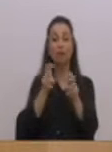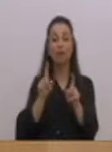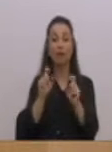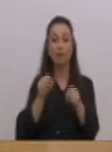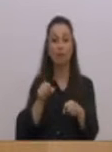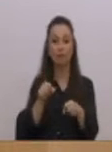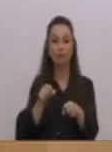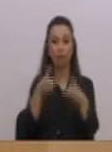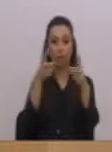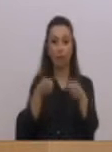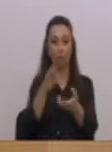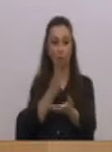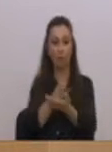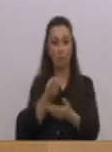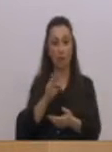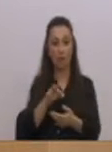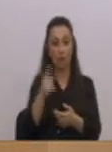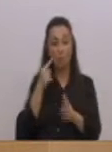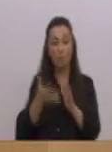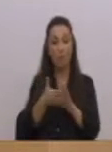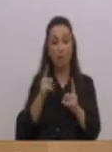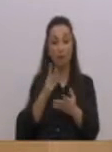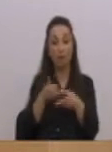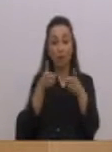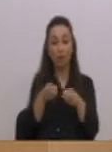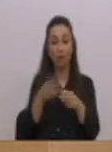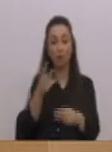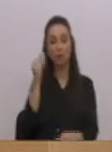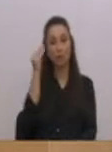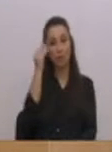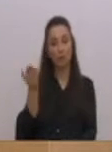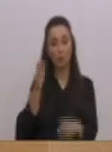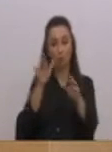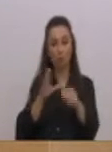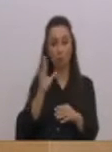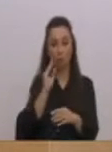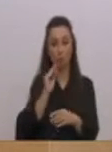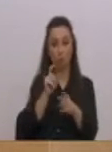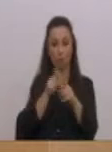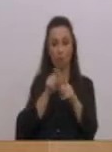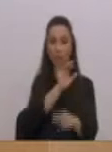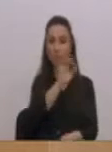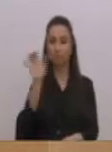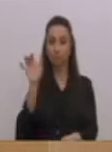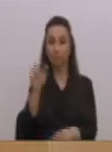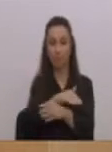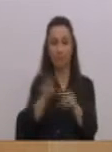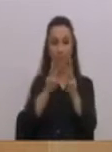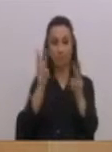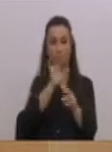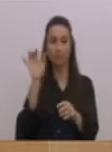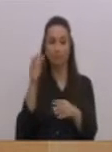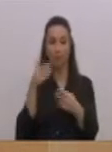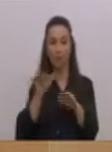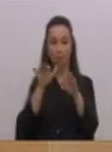რაღაცნაირად დაბლოკილია თქვენთვის, მაგრამ იმისთვის რომ მიხვდეთ რატოა ეს დაბლოკილი, უნდა წარმოიდგინოთ რომ კომპიუტერში რო ჩაწერთ რაიმე საიტის მისამართს, თქვენი